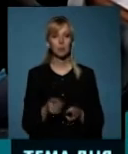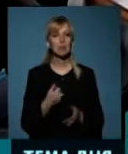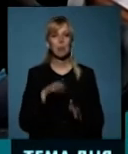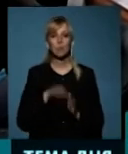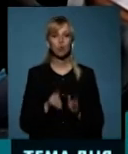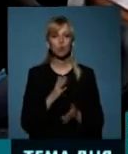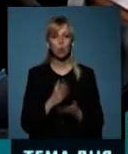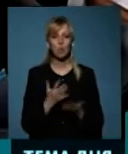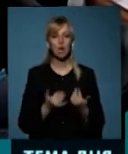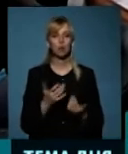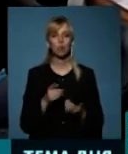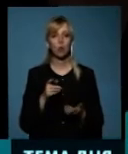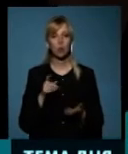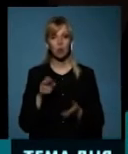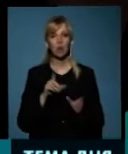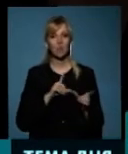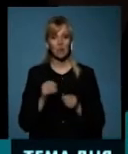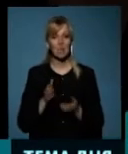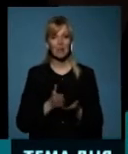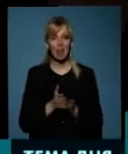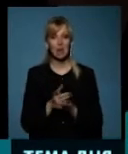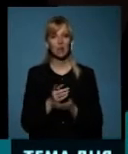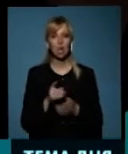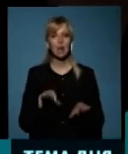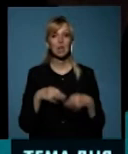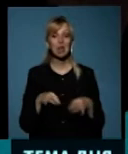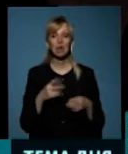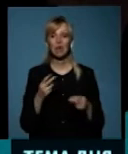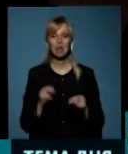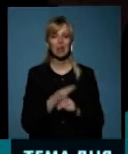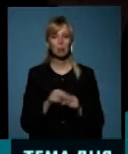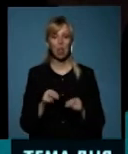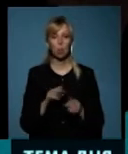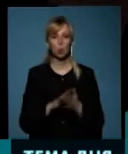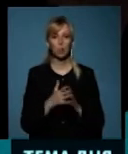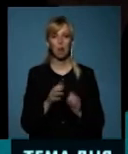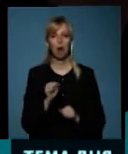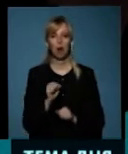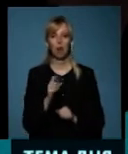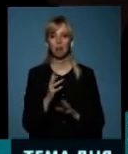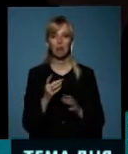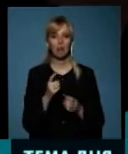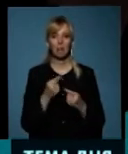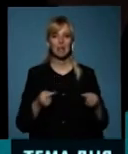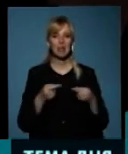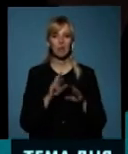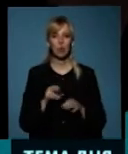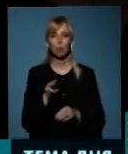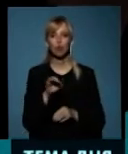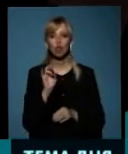найгірше, що є, тому що якщо вийшов на лінію транспортний засіб в несправному стані. А саме, невідповідність